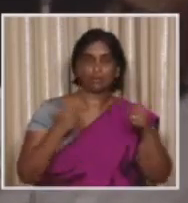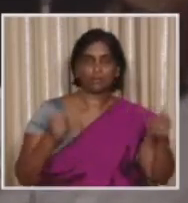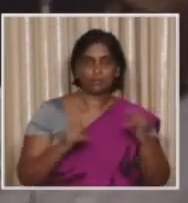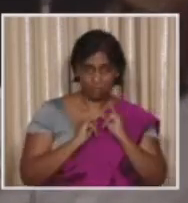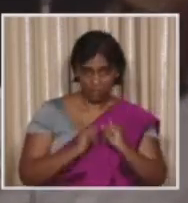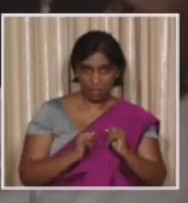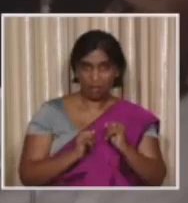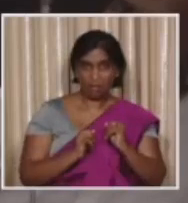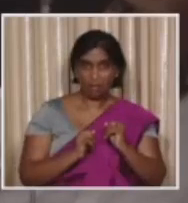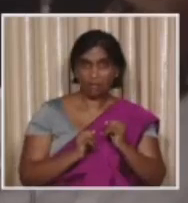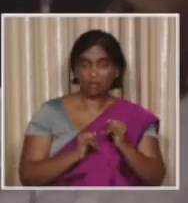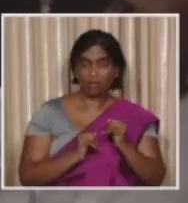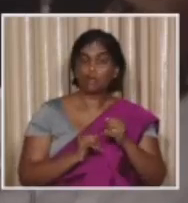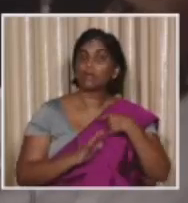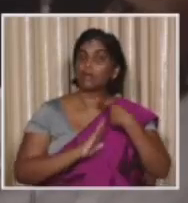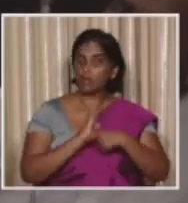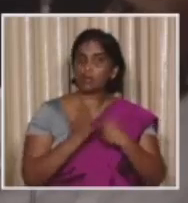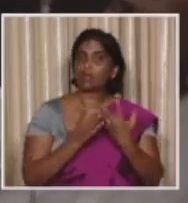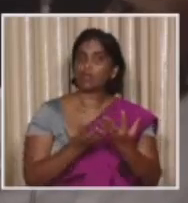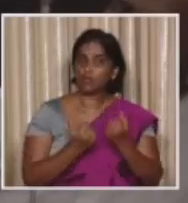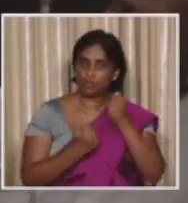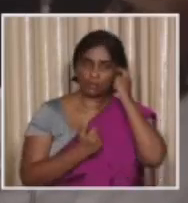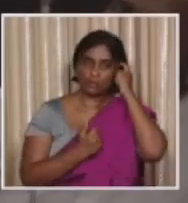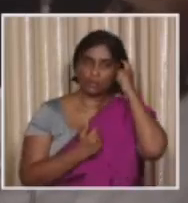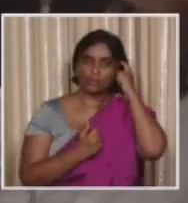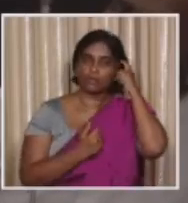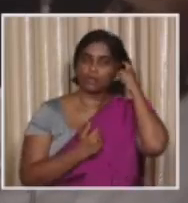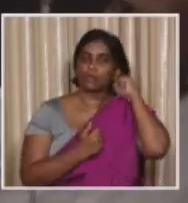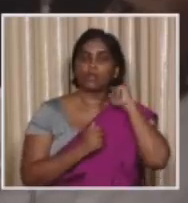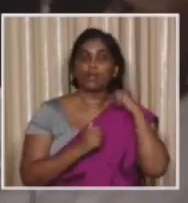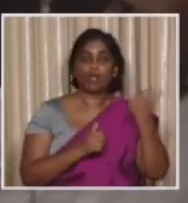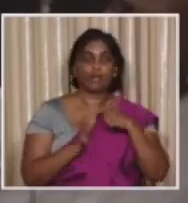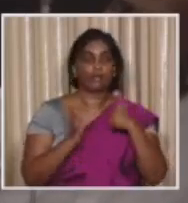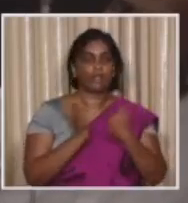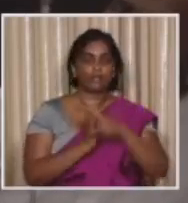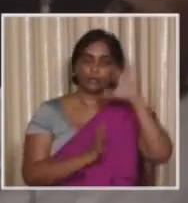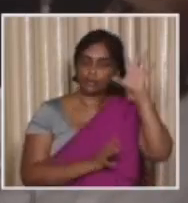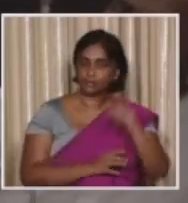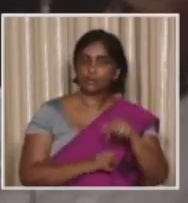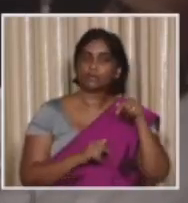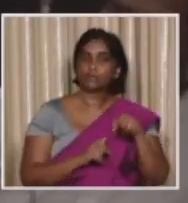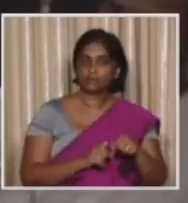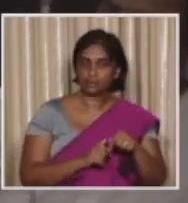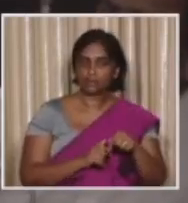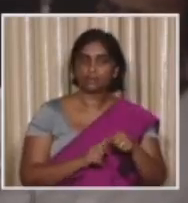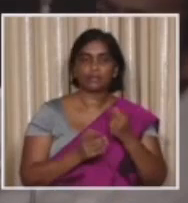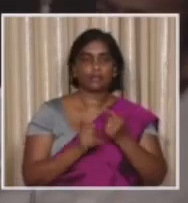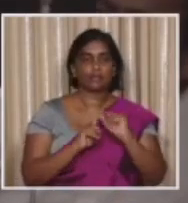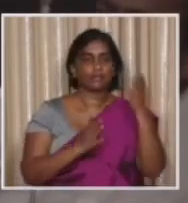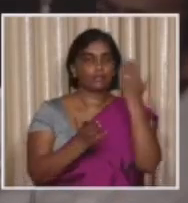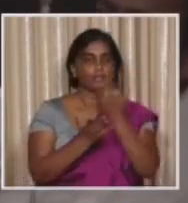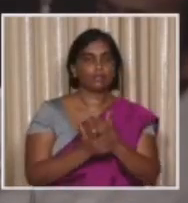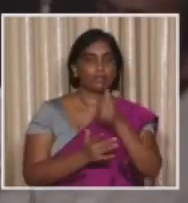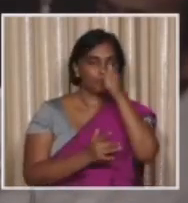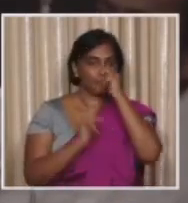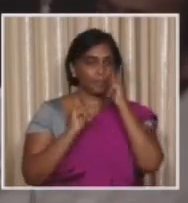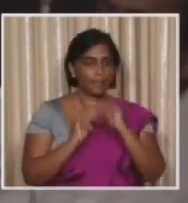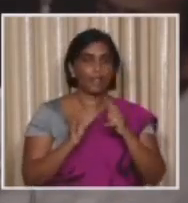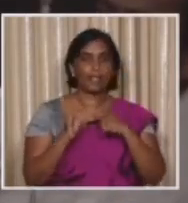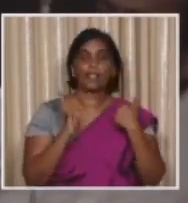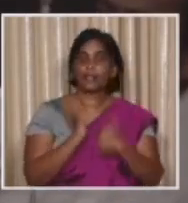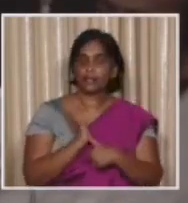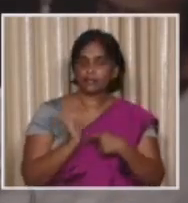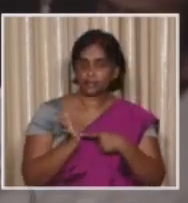දෙයක්ද? මේ රටට අවශ්‍ය අලුත් පනත් ටික ගෙනීම. දැන් අද සභාගත කළ තියෙනවා දූෂණ විරෝධී